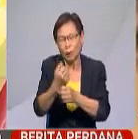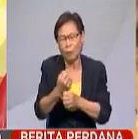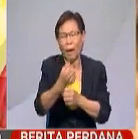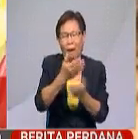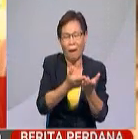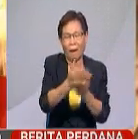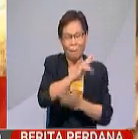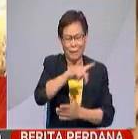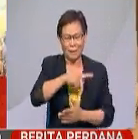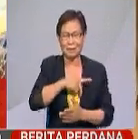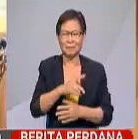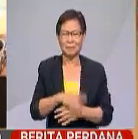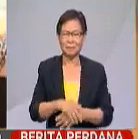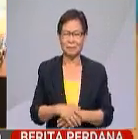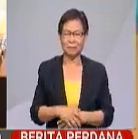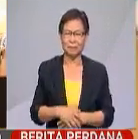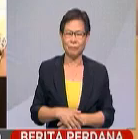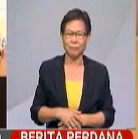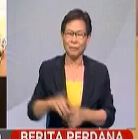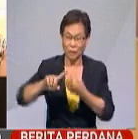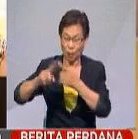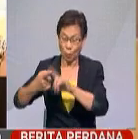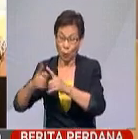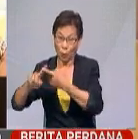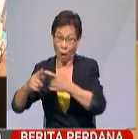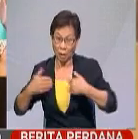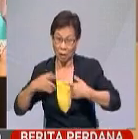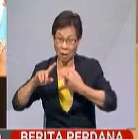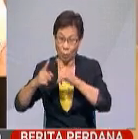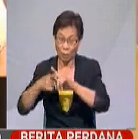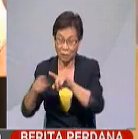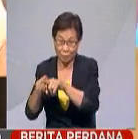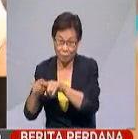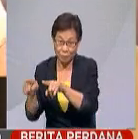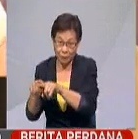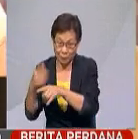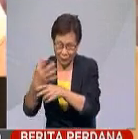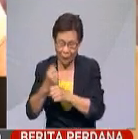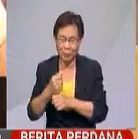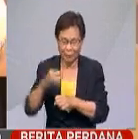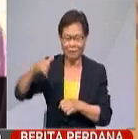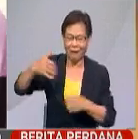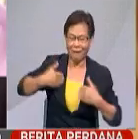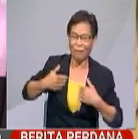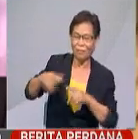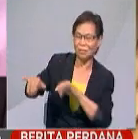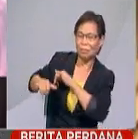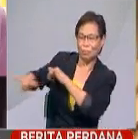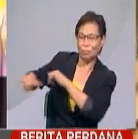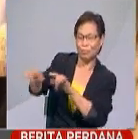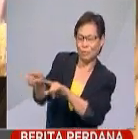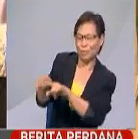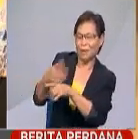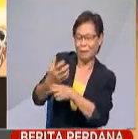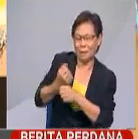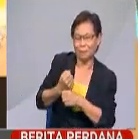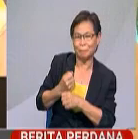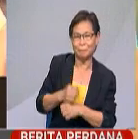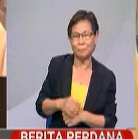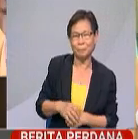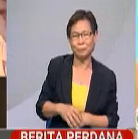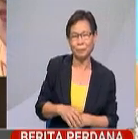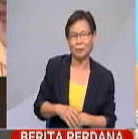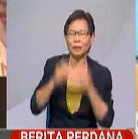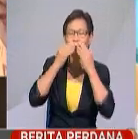kau-kau yang sempat ke? Ramai yang kawan-kawan sama generasi itu dapat? Ada. Ada. Ramai dah. Masih ramai. Masih ramai.